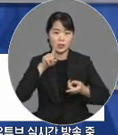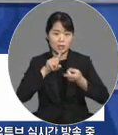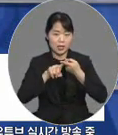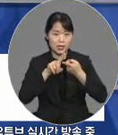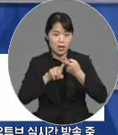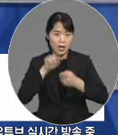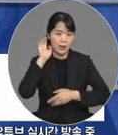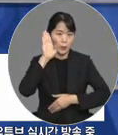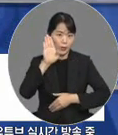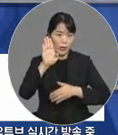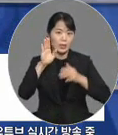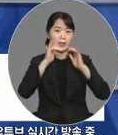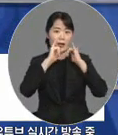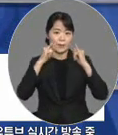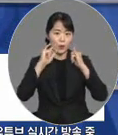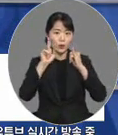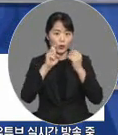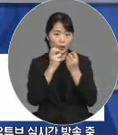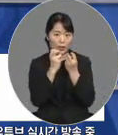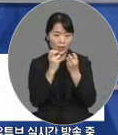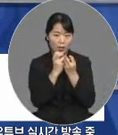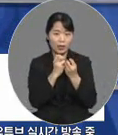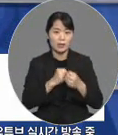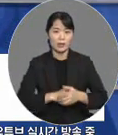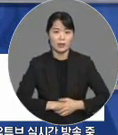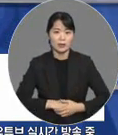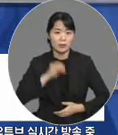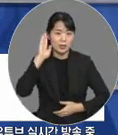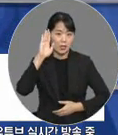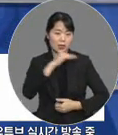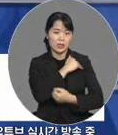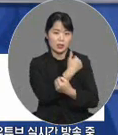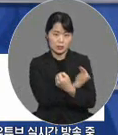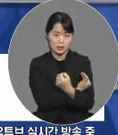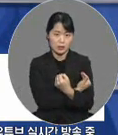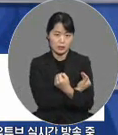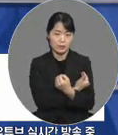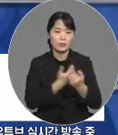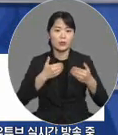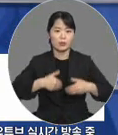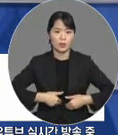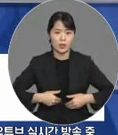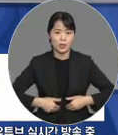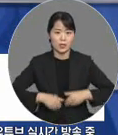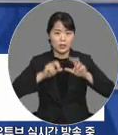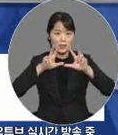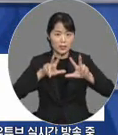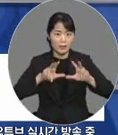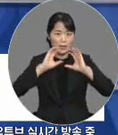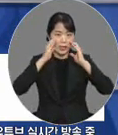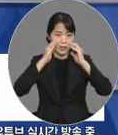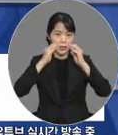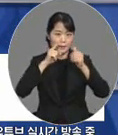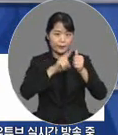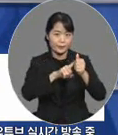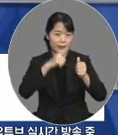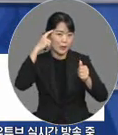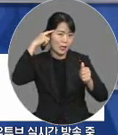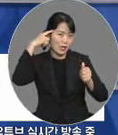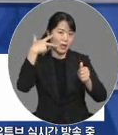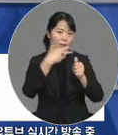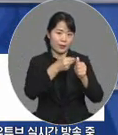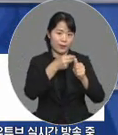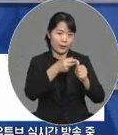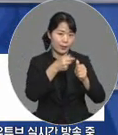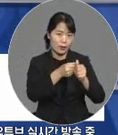미래 세대에는 미래 역량이 필요합니다. 지금 아이들에게는 주입식이나 암기식 공부가